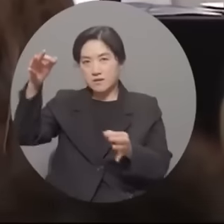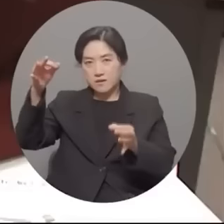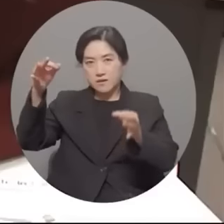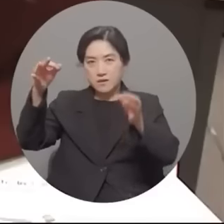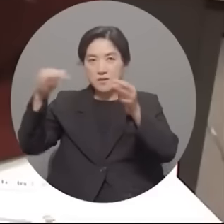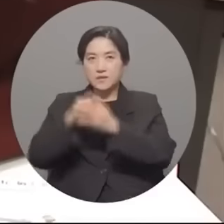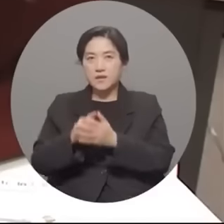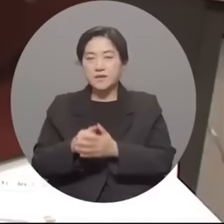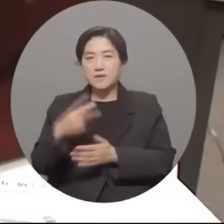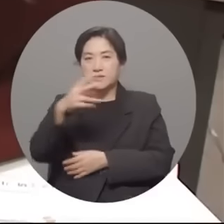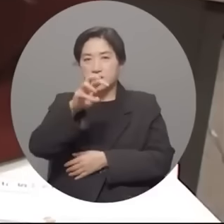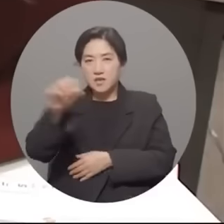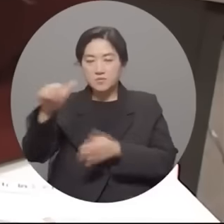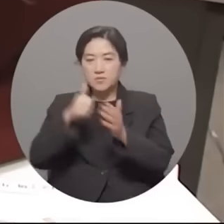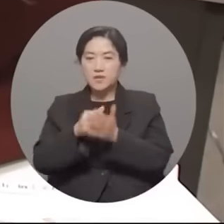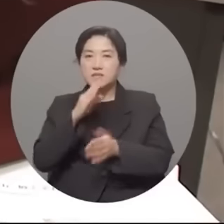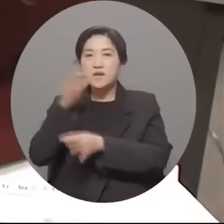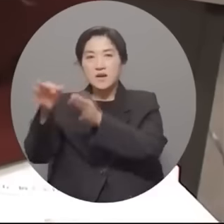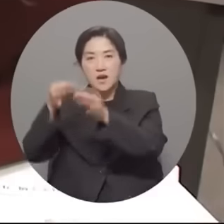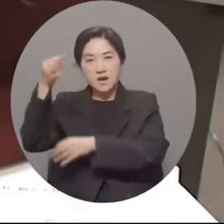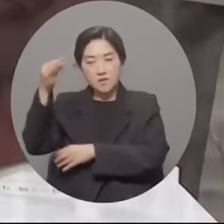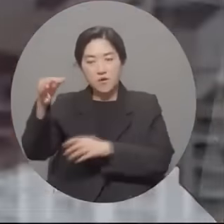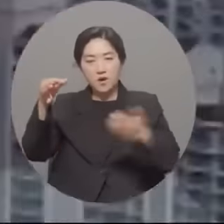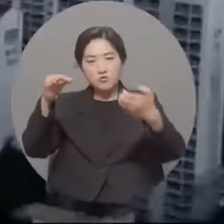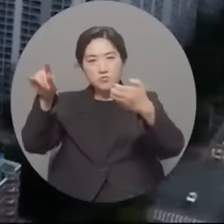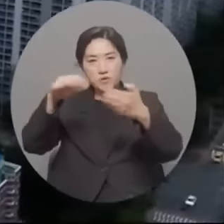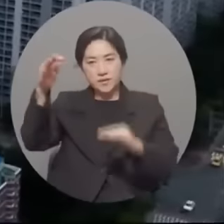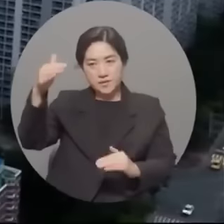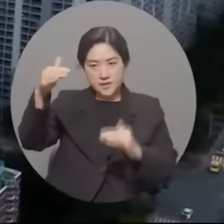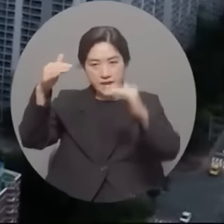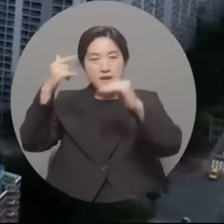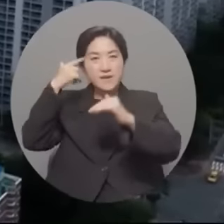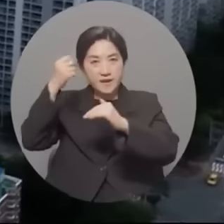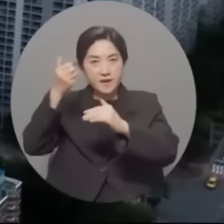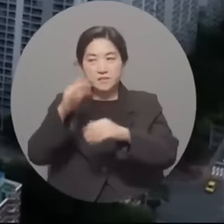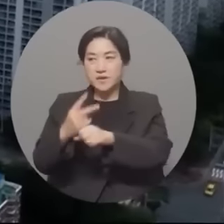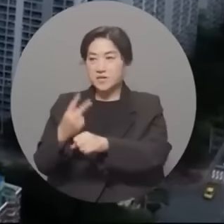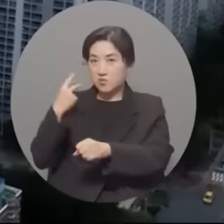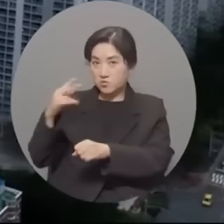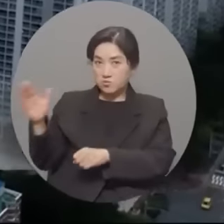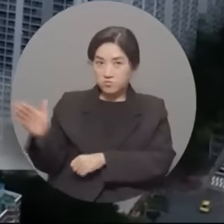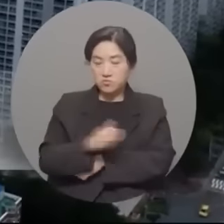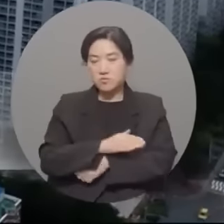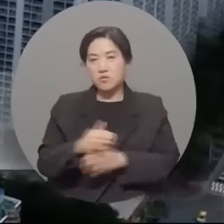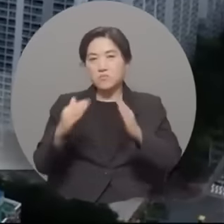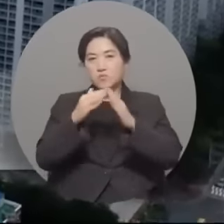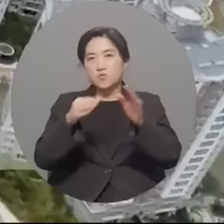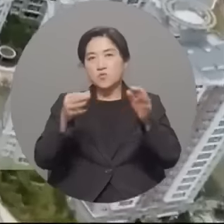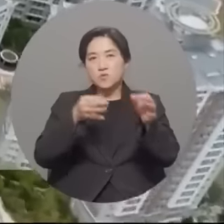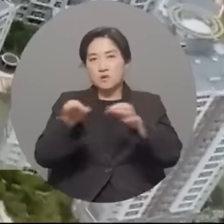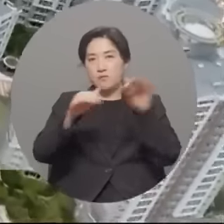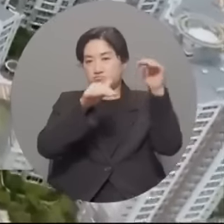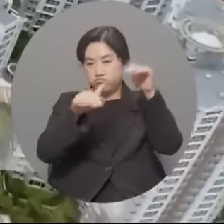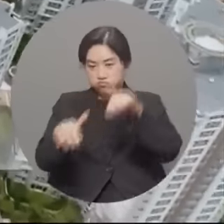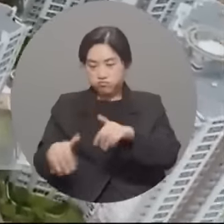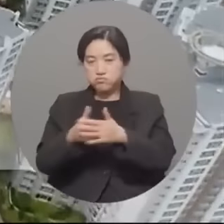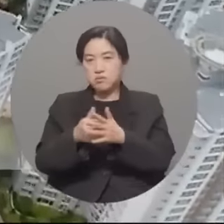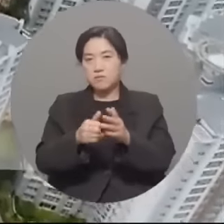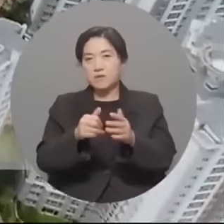90% 반영하겠다는 계획이었습니다 하지만 2년 전 시작된 부동산 침체로 시세는